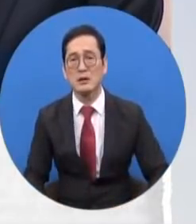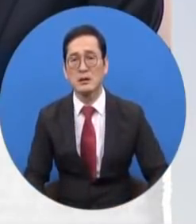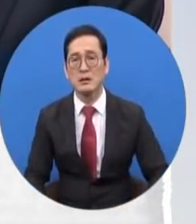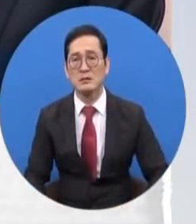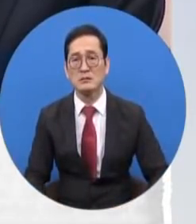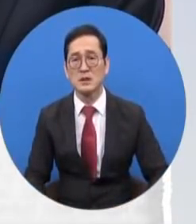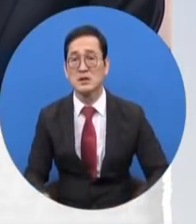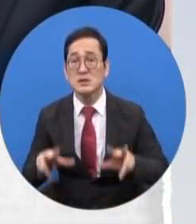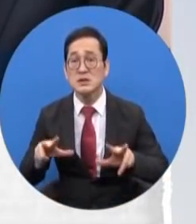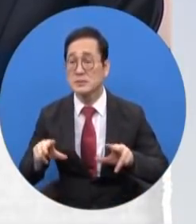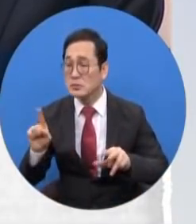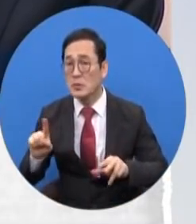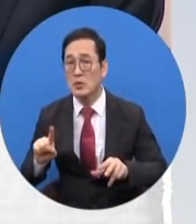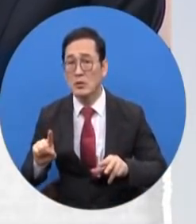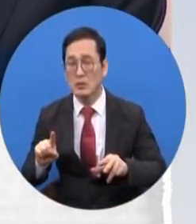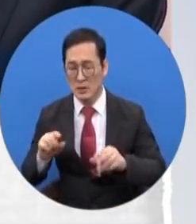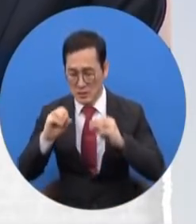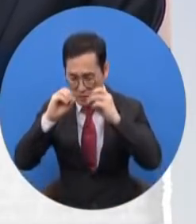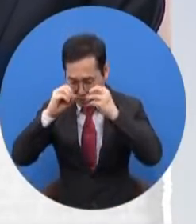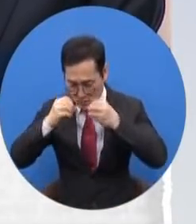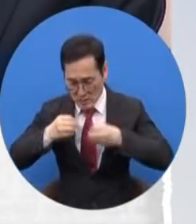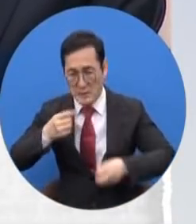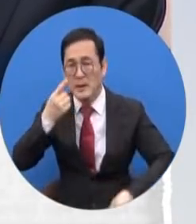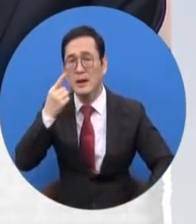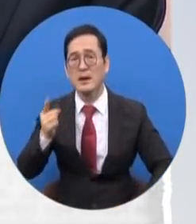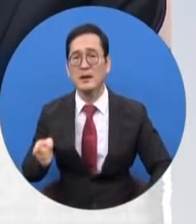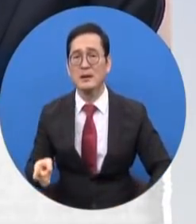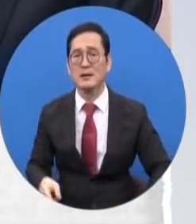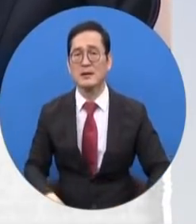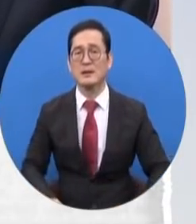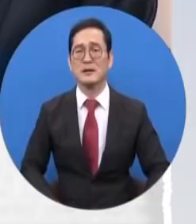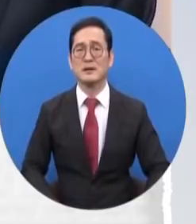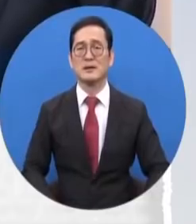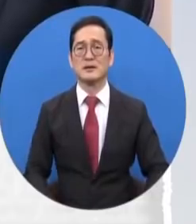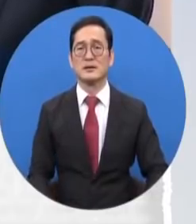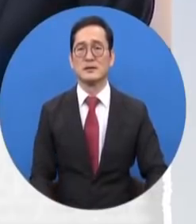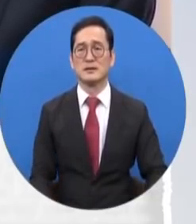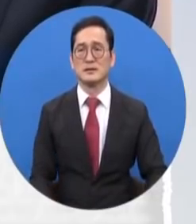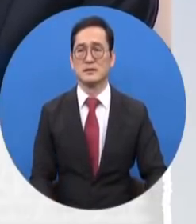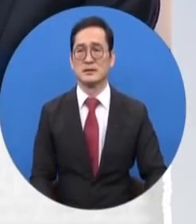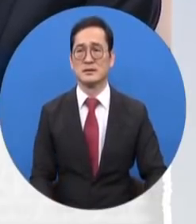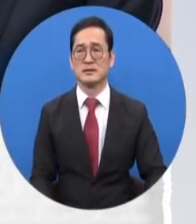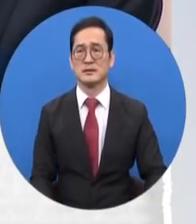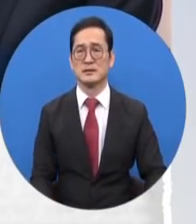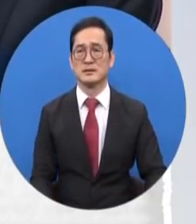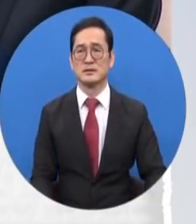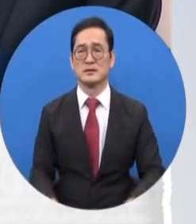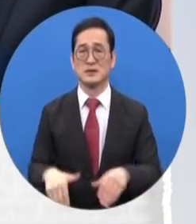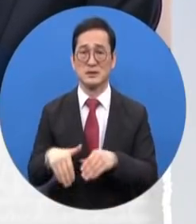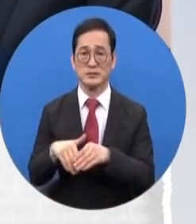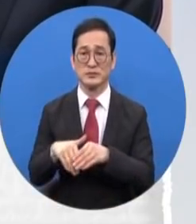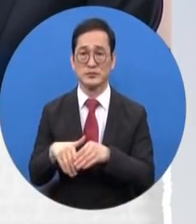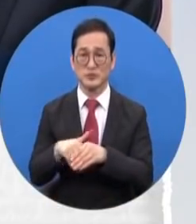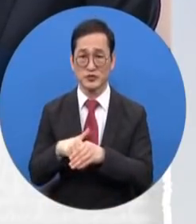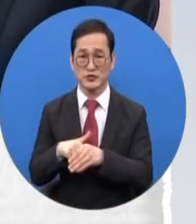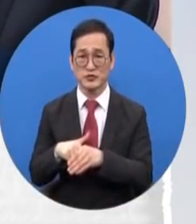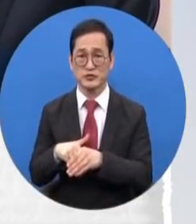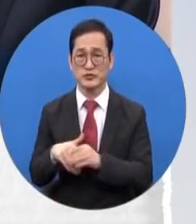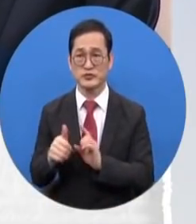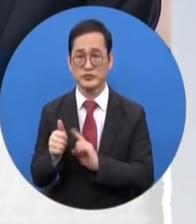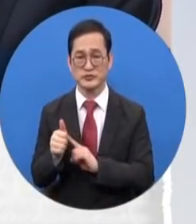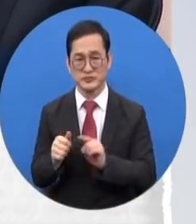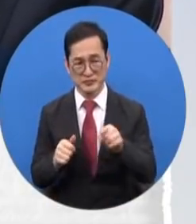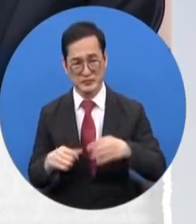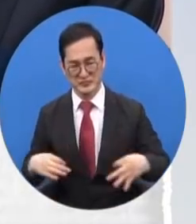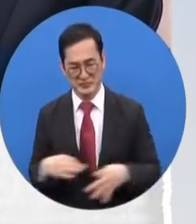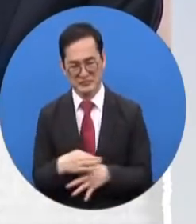점에서 문재인 대통령이, 예, 윤석열 당시에 뭐 후보가 적폐청사를 얘기했을 때 굉장히 분노하지 않았습니까? 그렇다 그러면